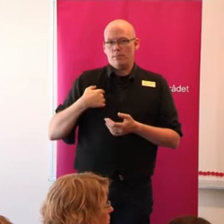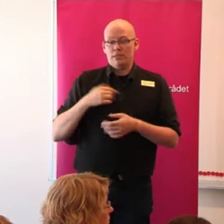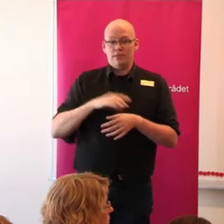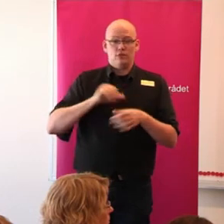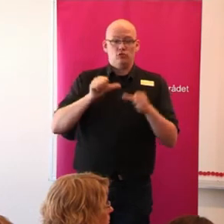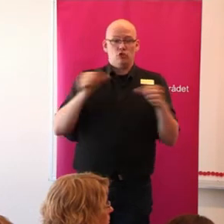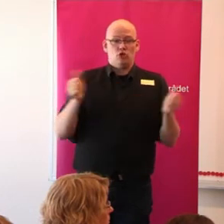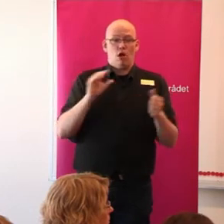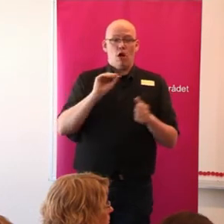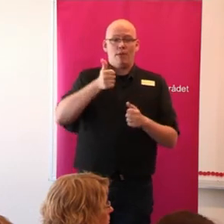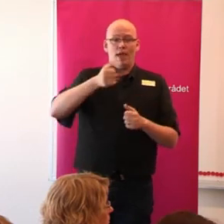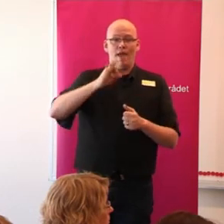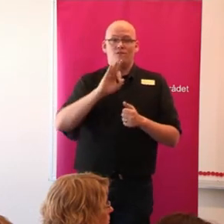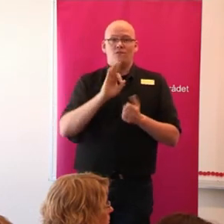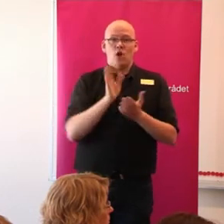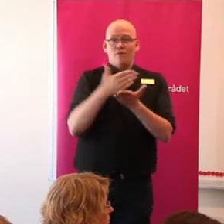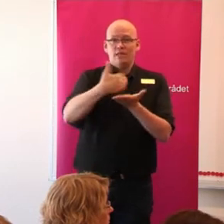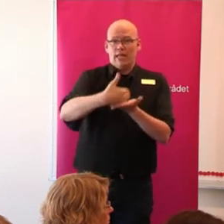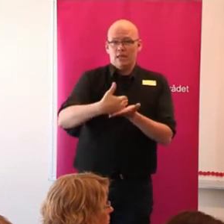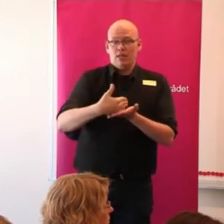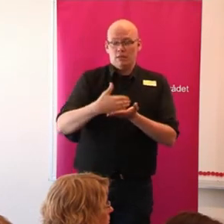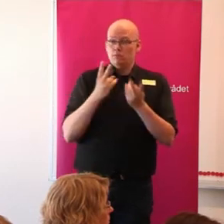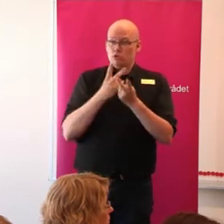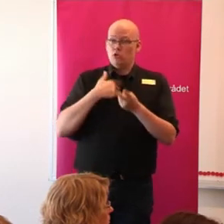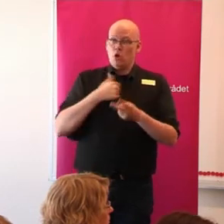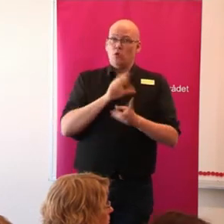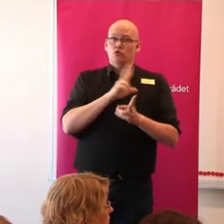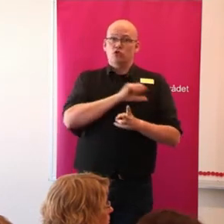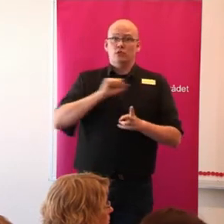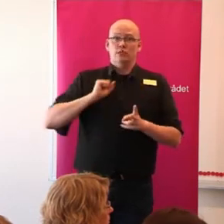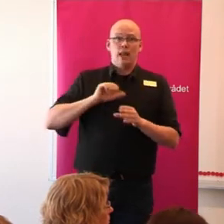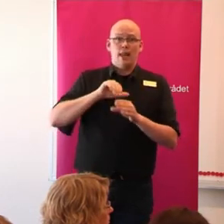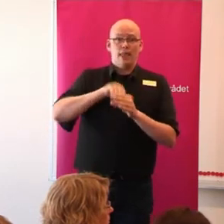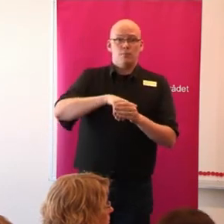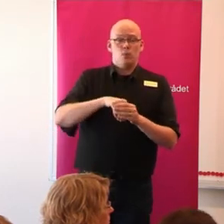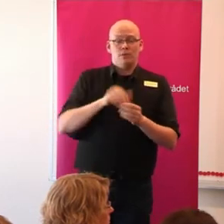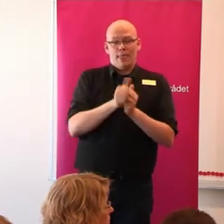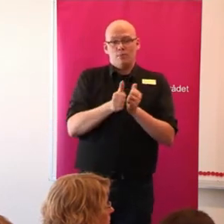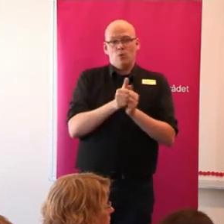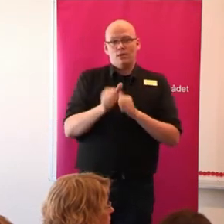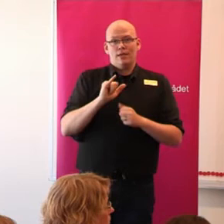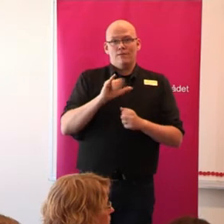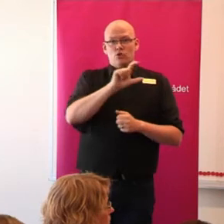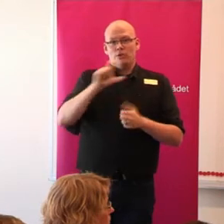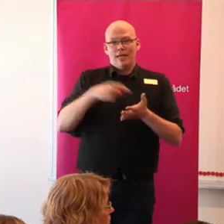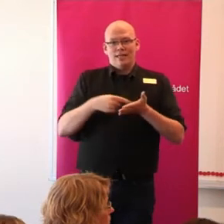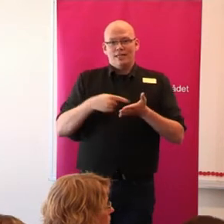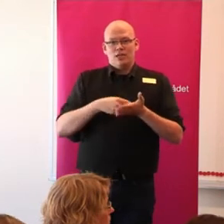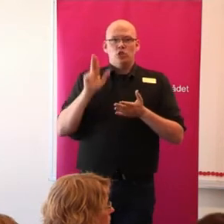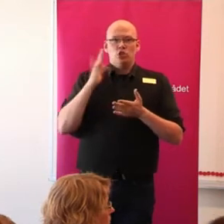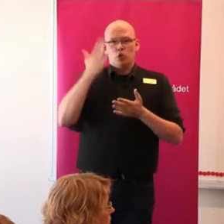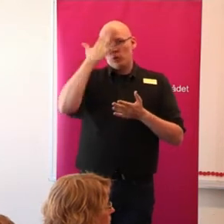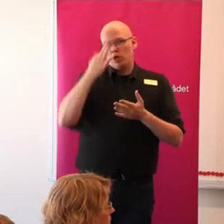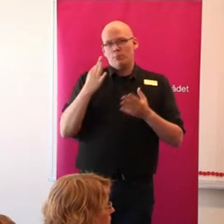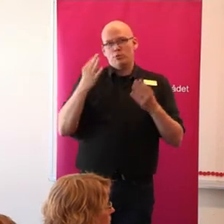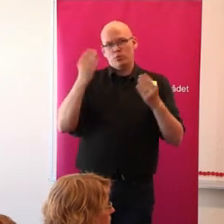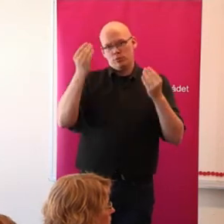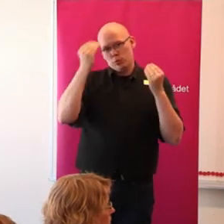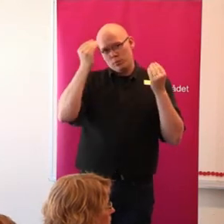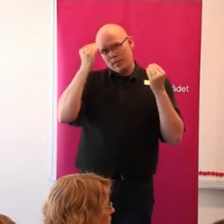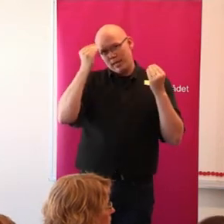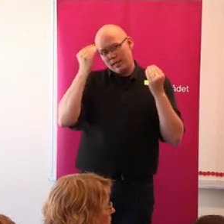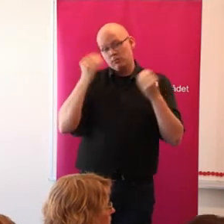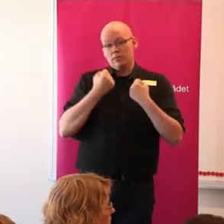största ABF-avdelning. Och därmed så är jag också styrelseledamot i ett företag som heter Elvira kunskapsutbildning, som då drivs inom ramen för